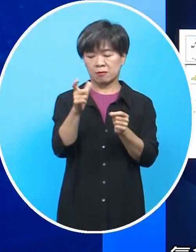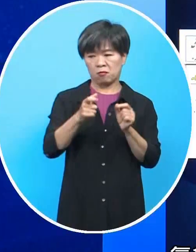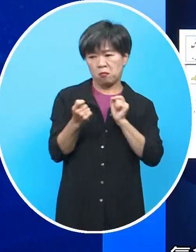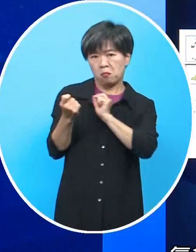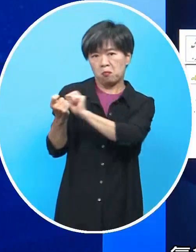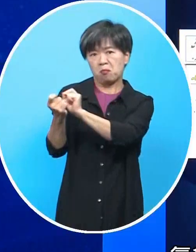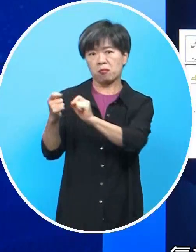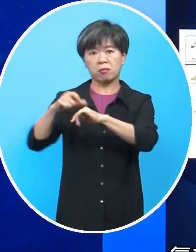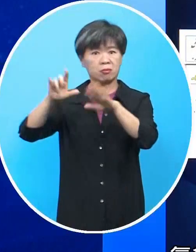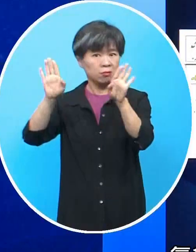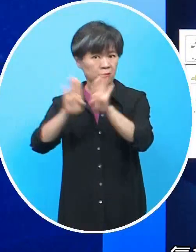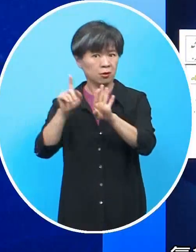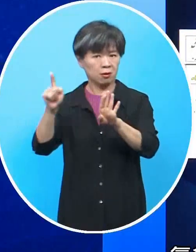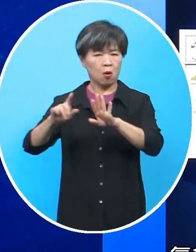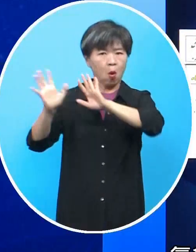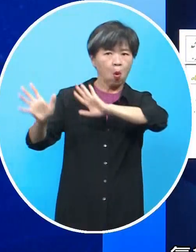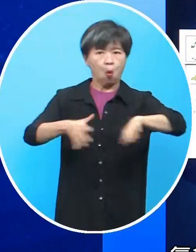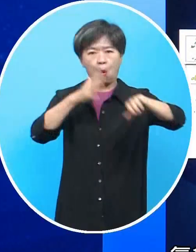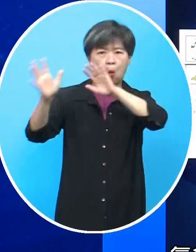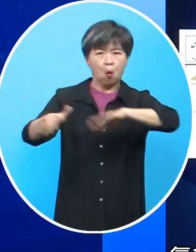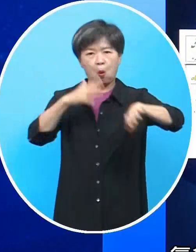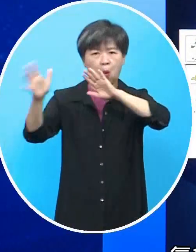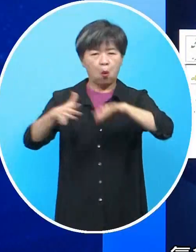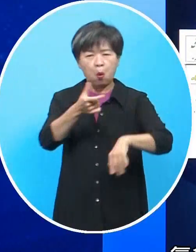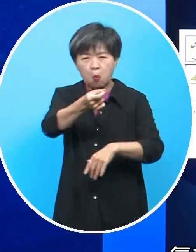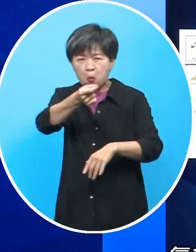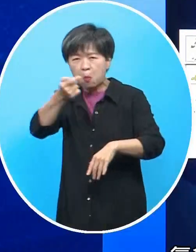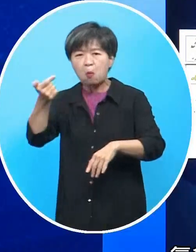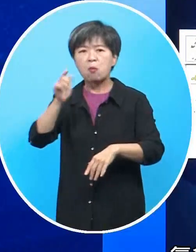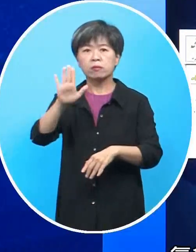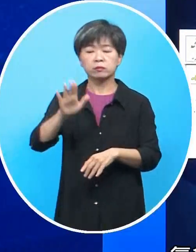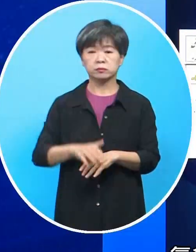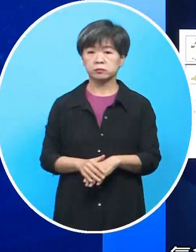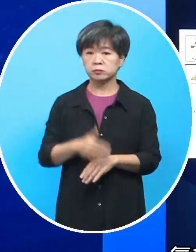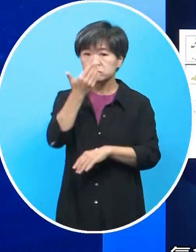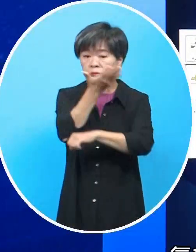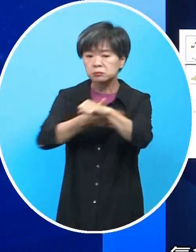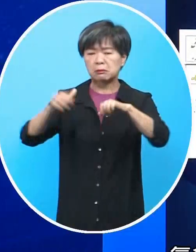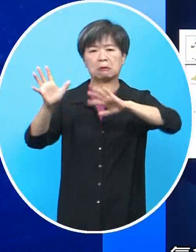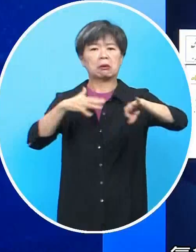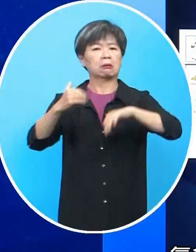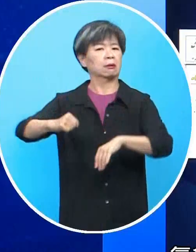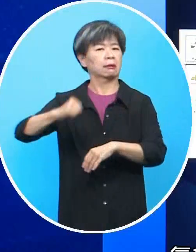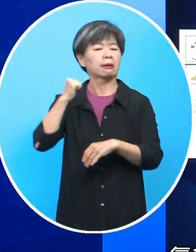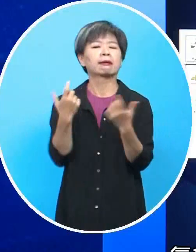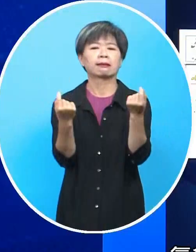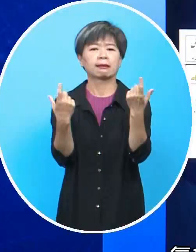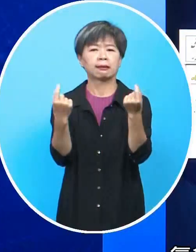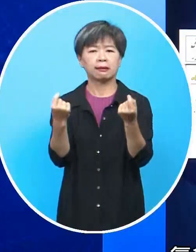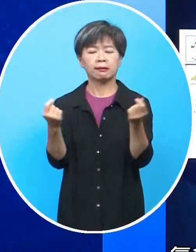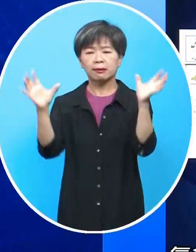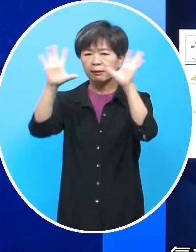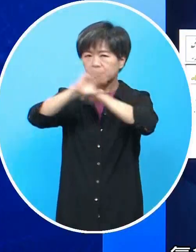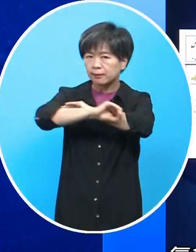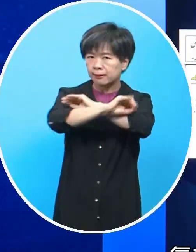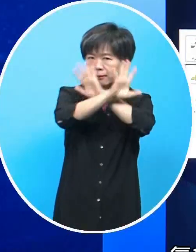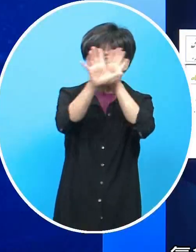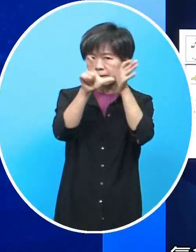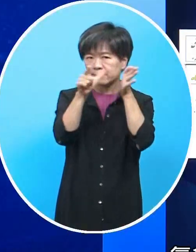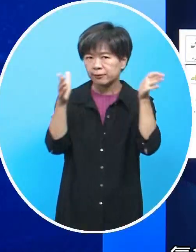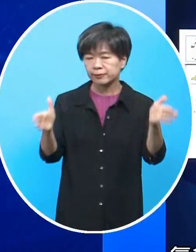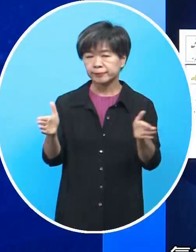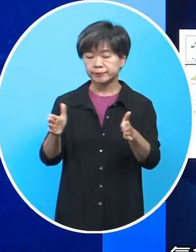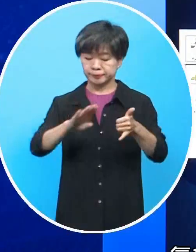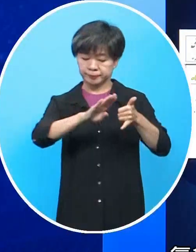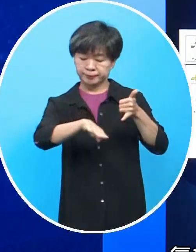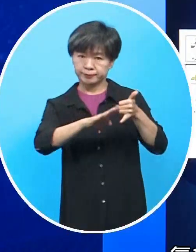近了，金门的风力会明显的增强。那另外，澎湖的风也很强，而在今天晚上到明天清晨，我们南